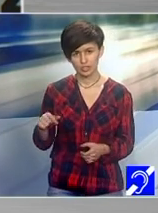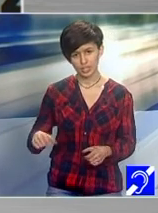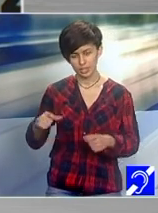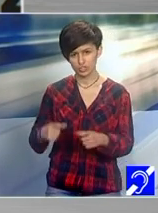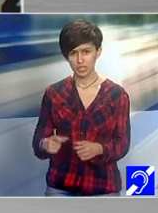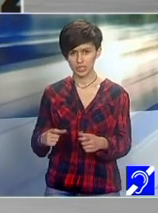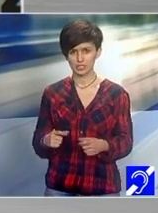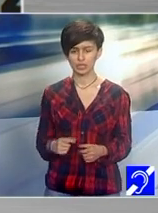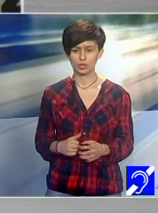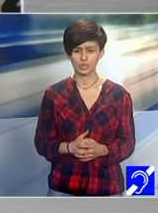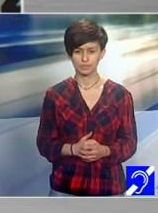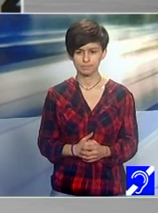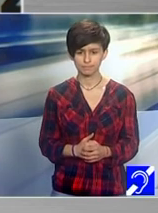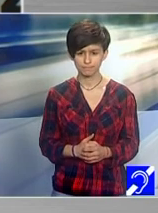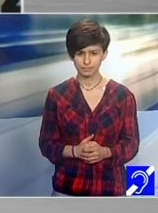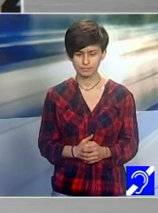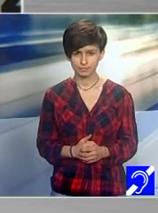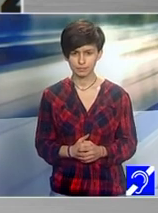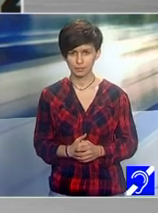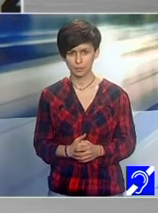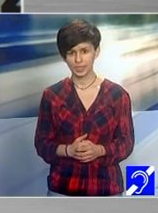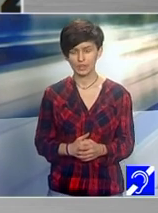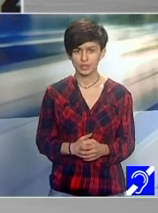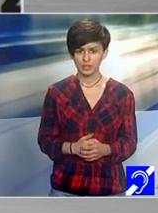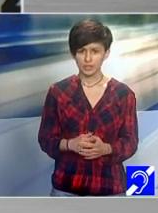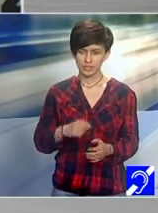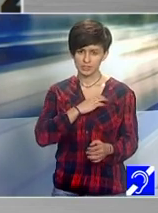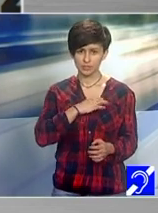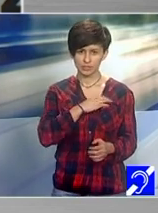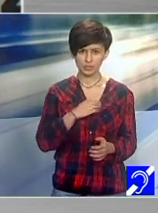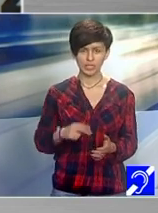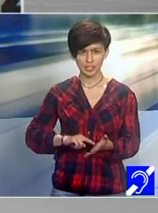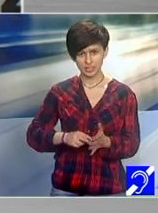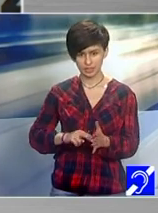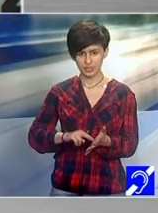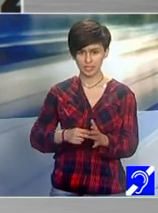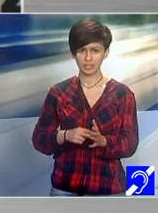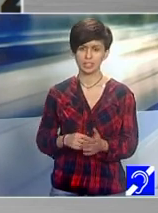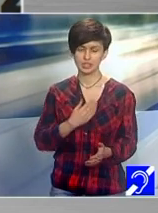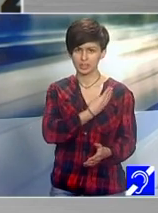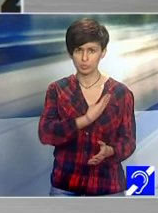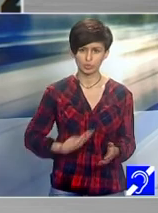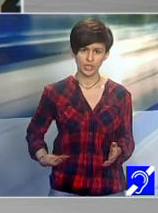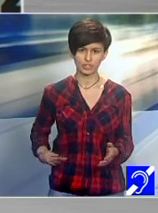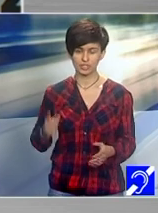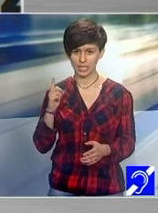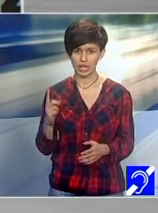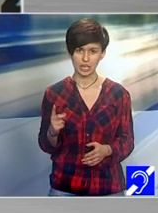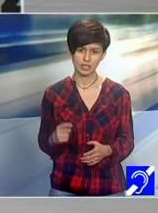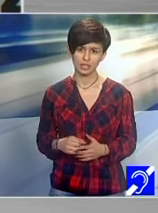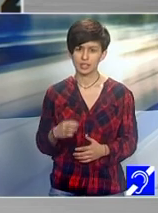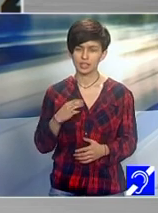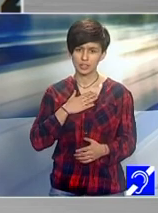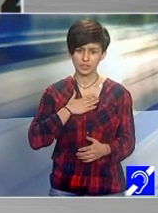este un stand al Universității Politehnica din București, dar aș vrea să mă refer mai mult la